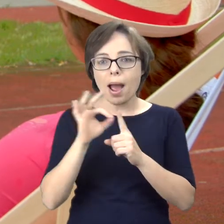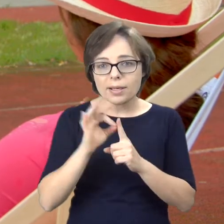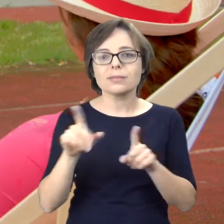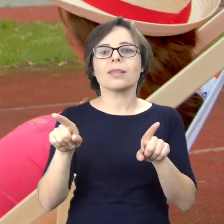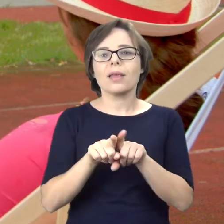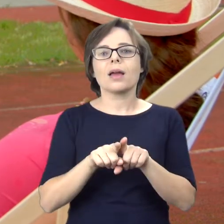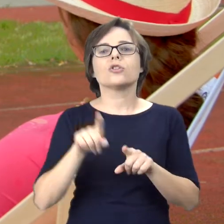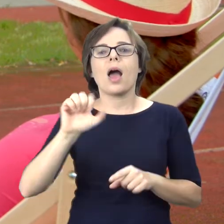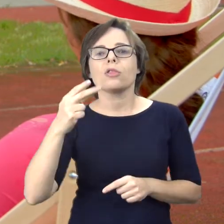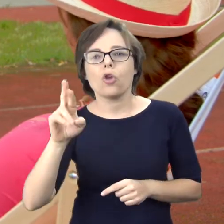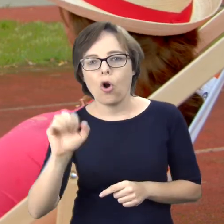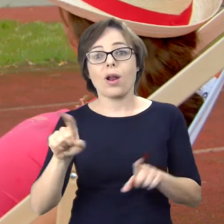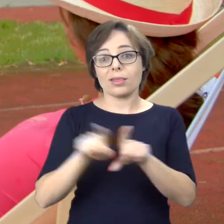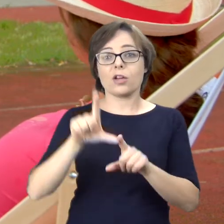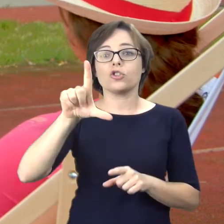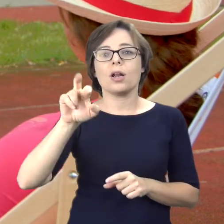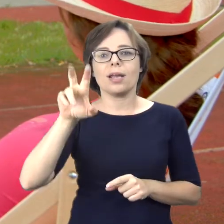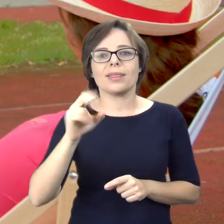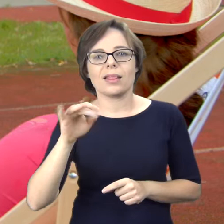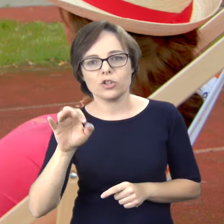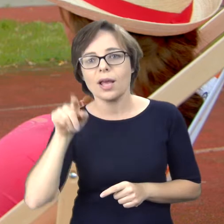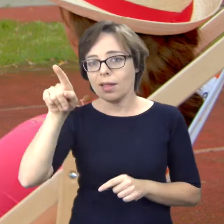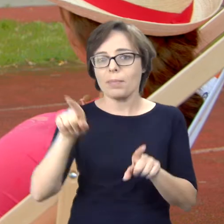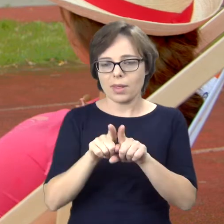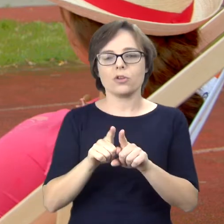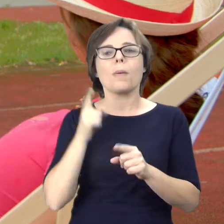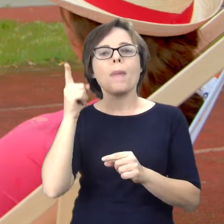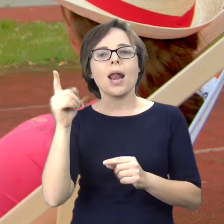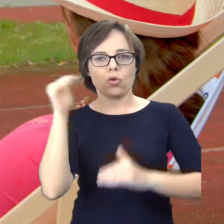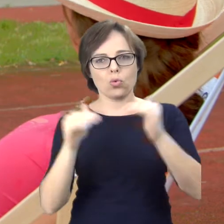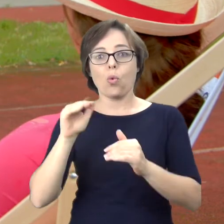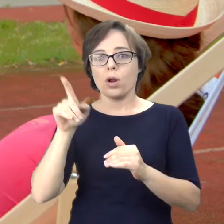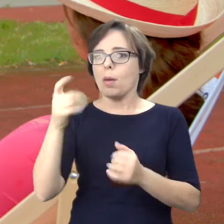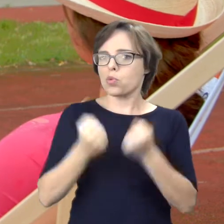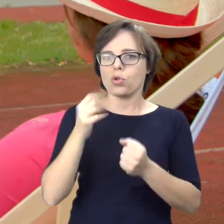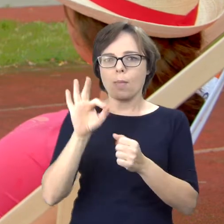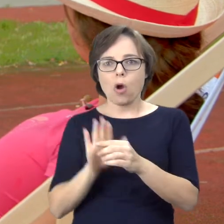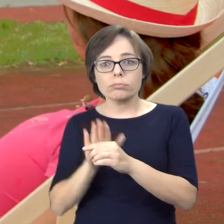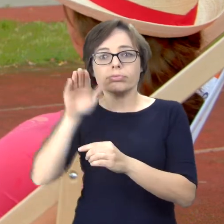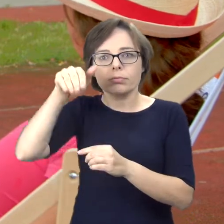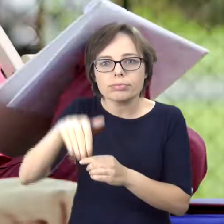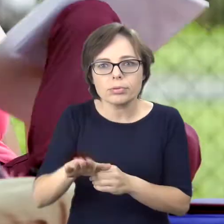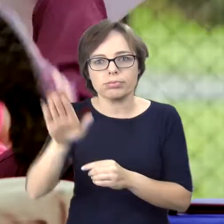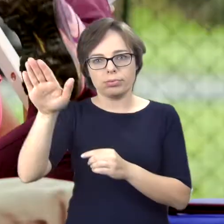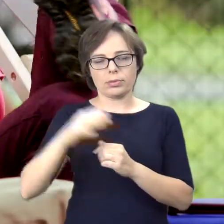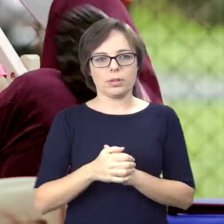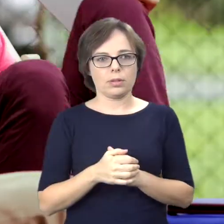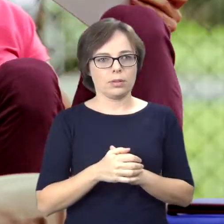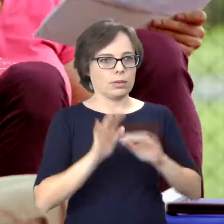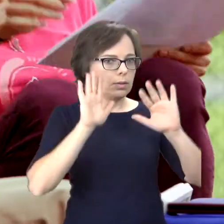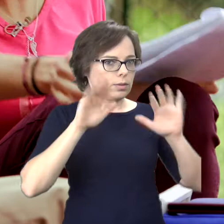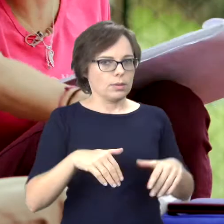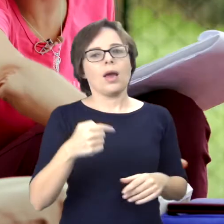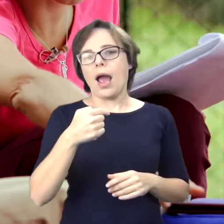w Andorze, i troszkę w Liechtensteinie, też taki górski maraton, więc masz kilka trudności, bo masz podbiegi, zbiegi, wiesz, w Andorze w ogóle to były jeszcze łańcuchy. Więc... Nie byłabym samą, jakby